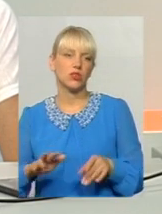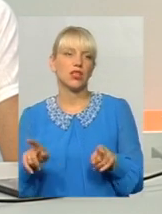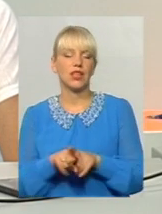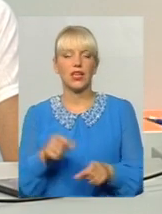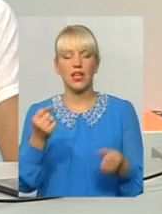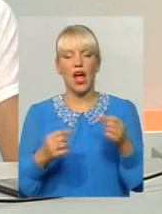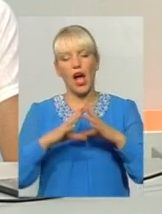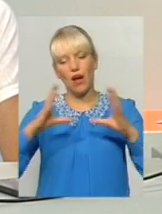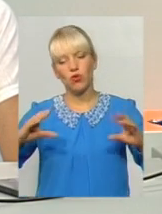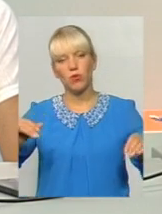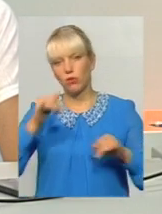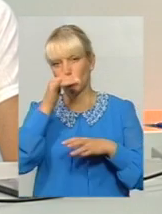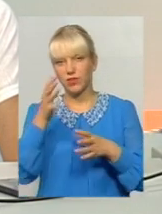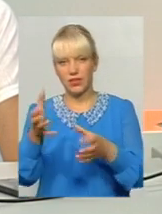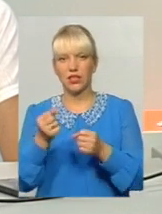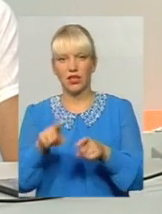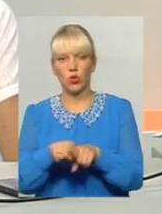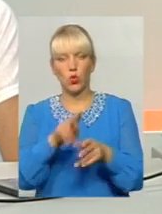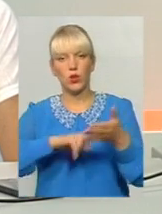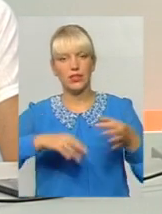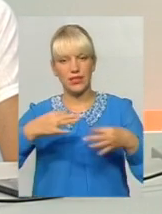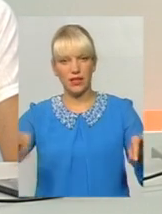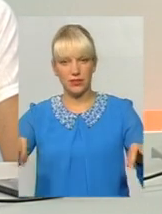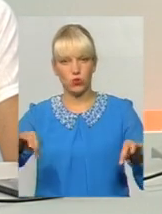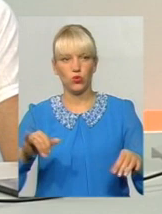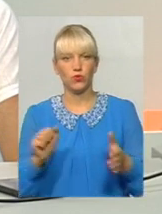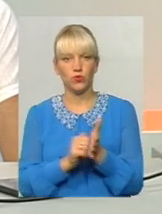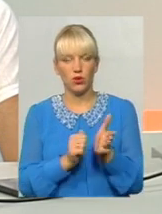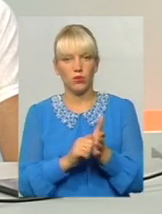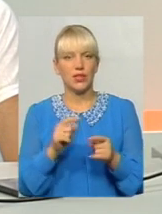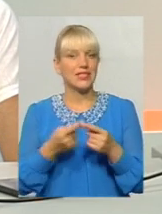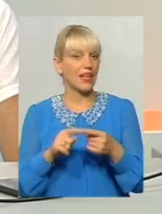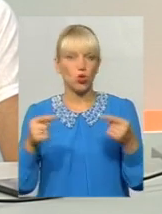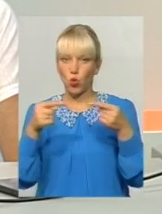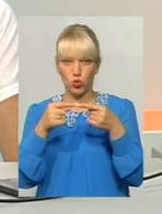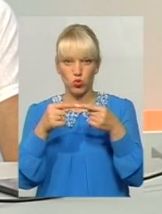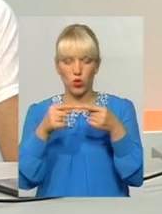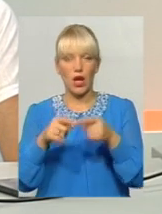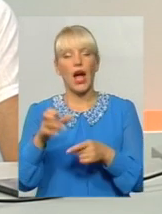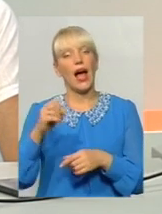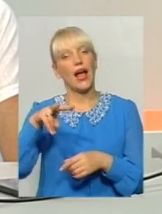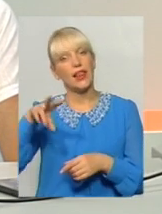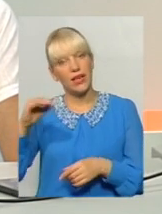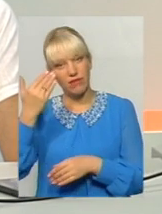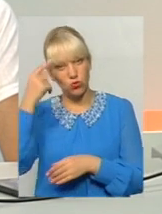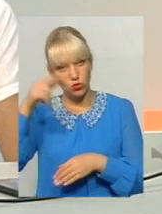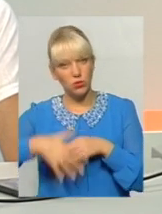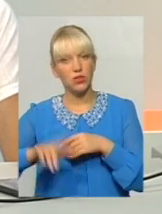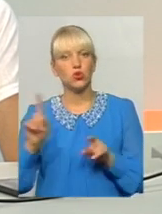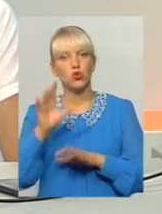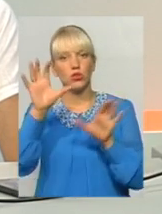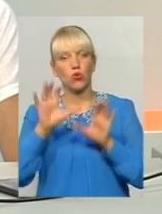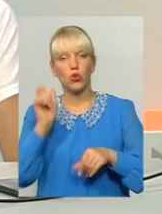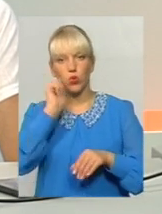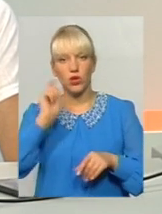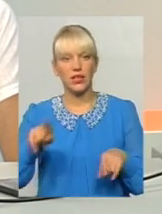просто отримати ліцензію і аналогічно взагалі займатися таким видом послуг. Це точно. Але, ви розумієте, законодавство України